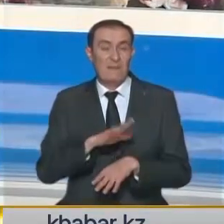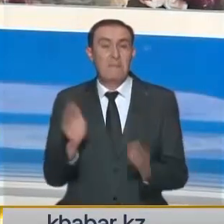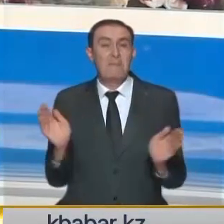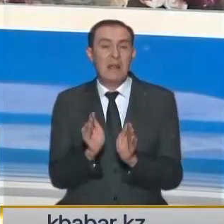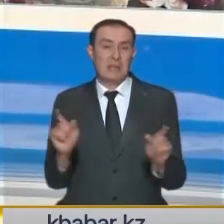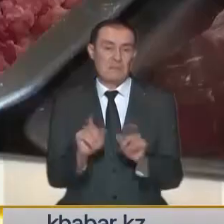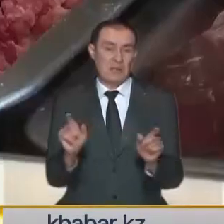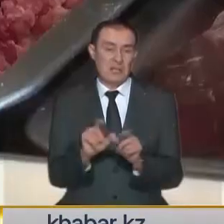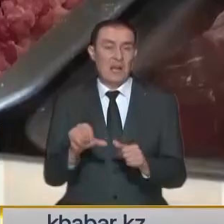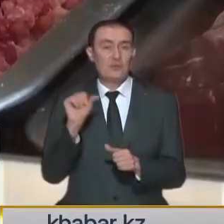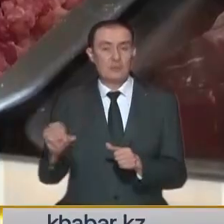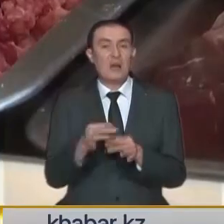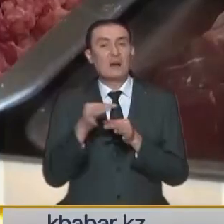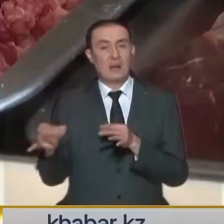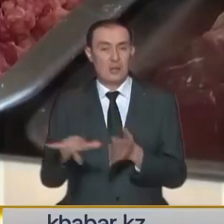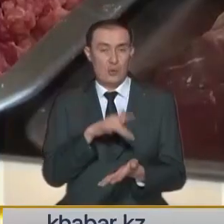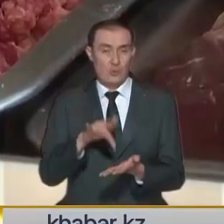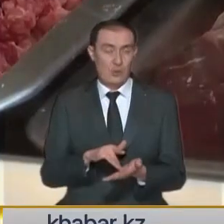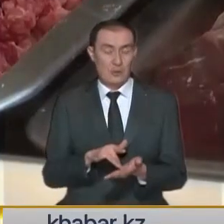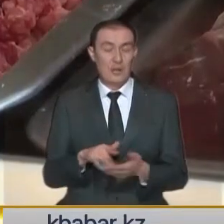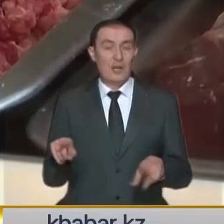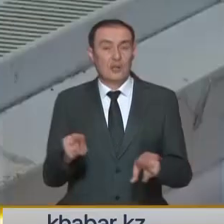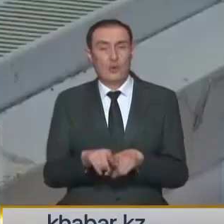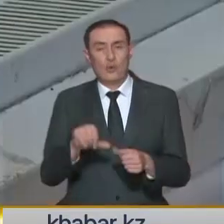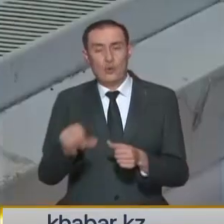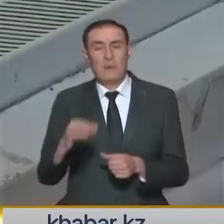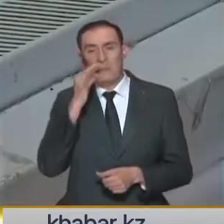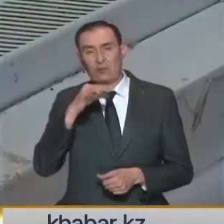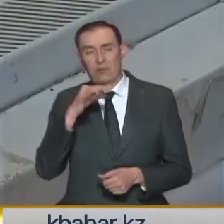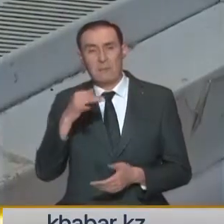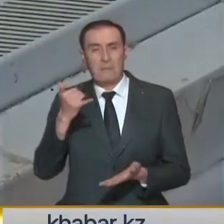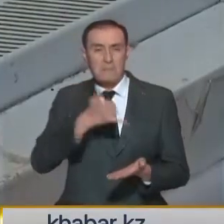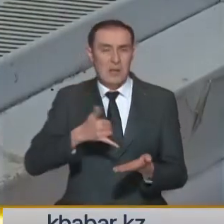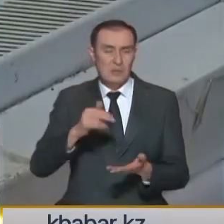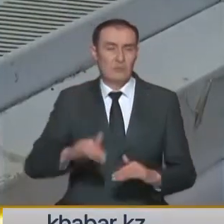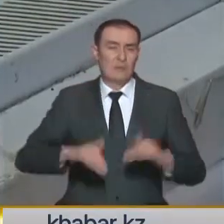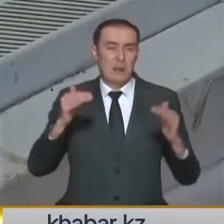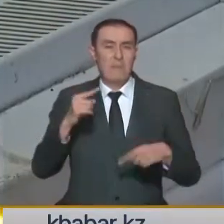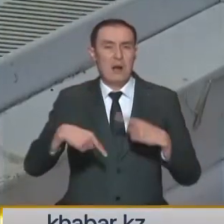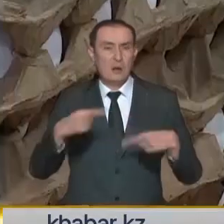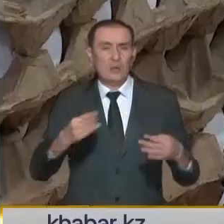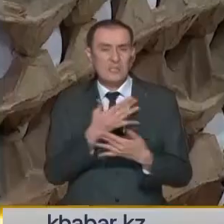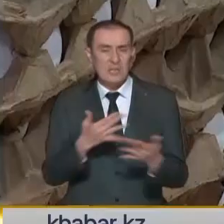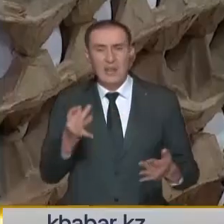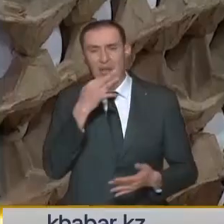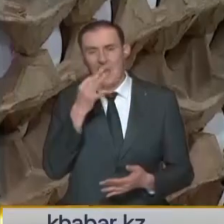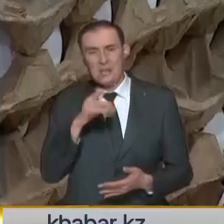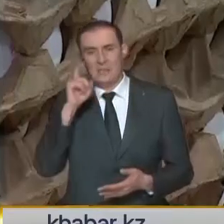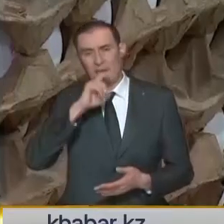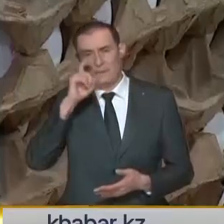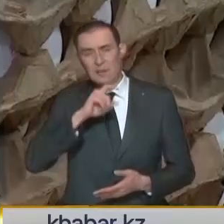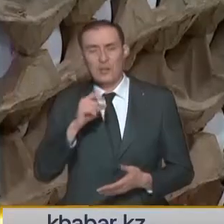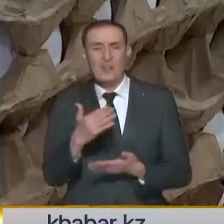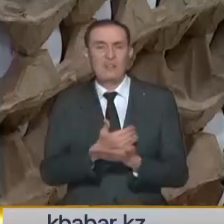небольших магазинчиках, особенно на окраинах города. Помимо подсолнечного масла, ценники там росли также на макаронные изделия, яйца, кефир